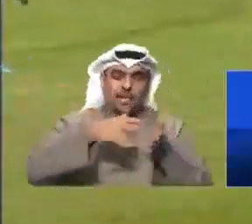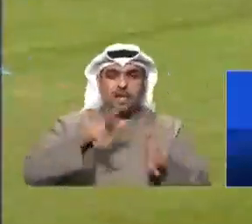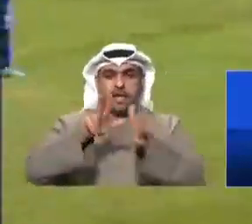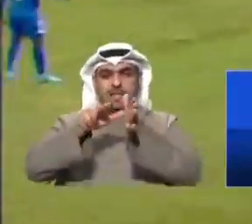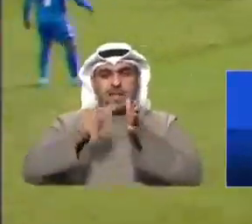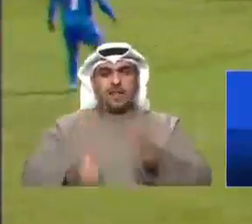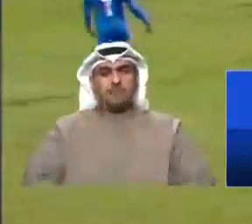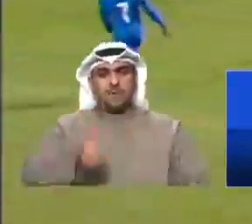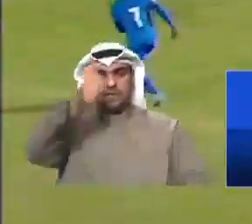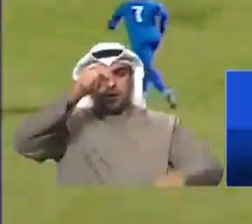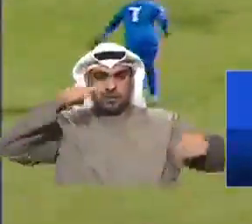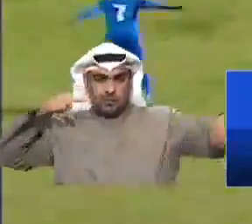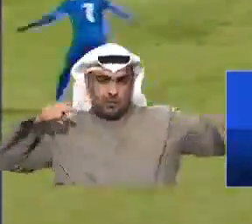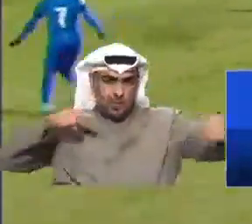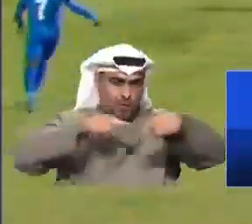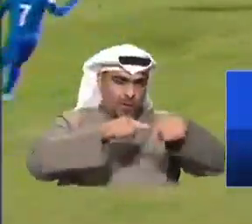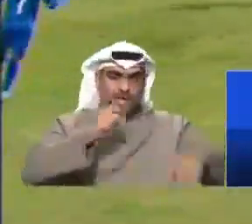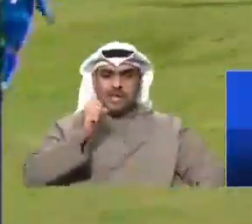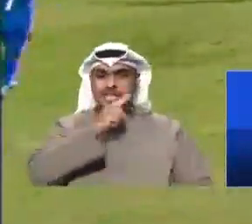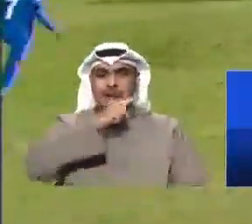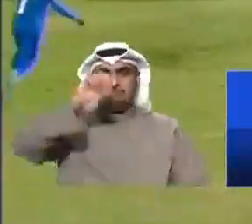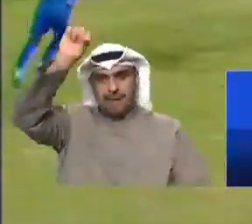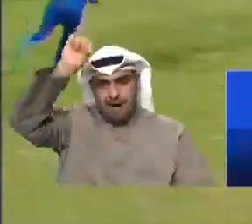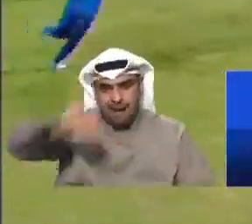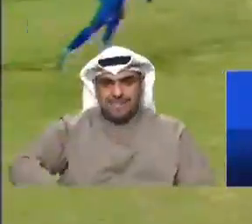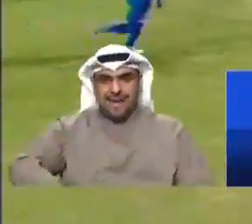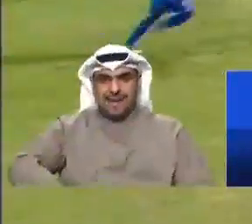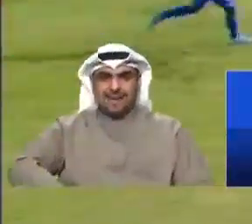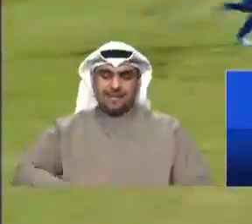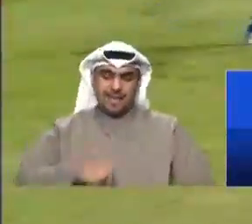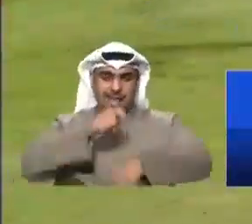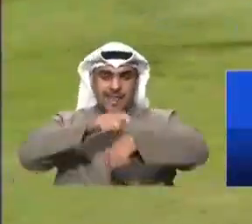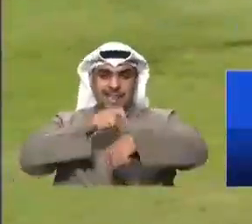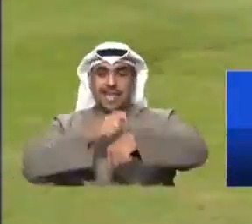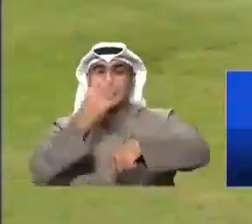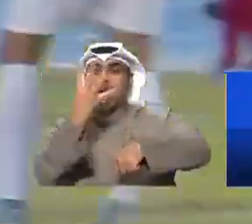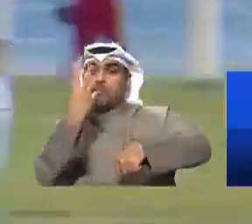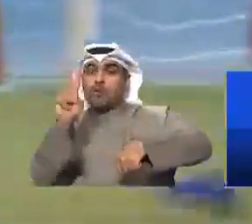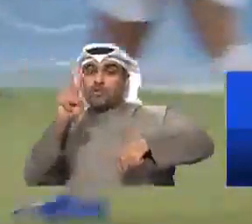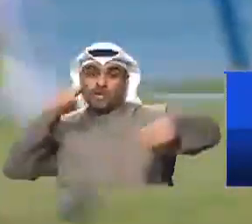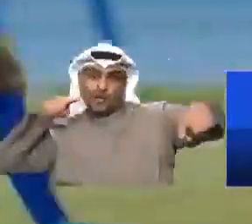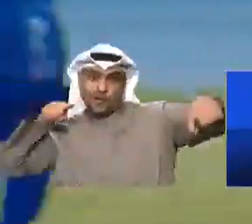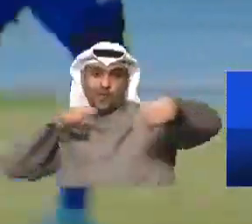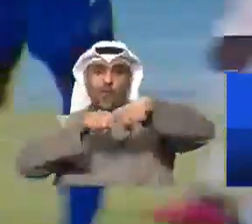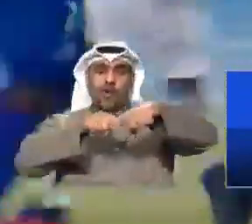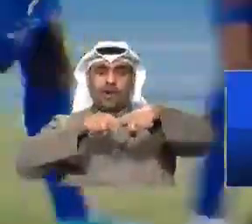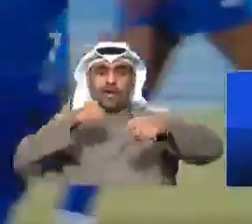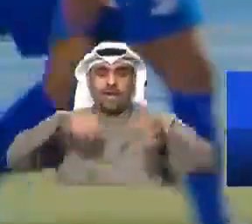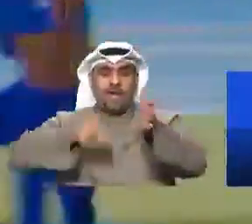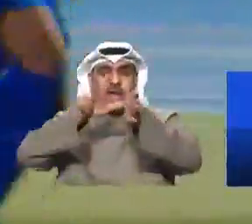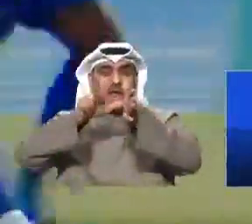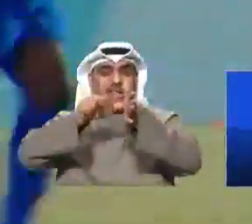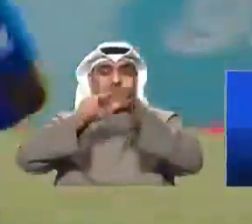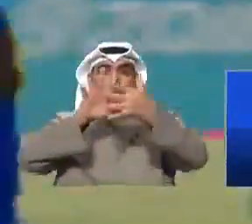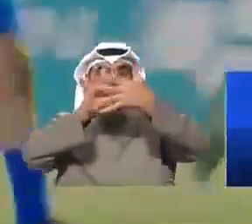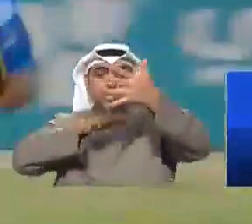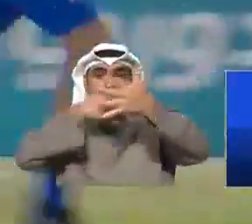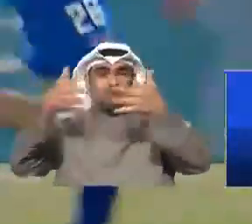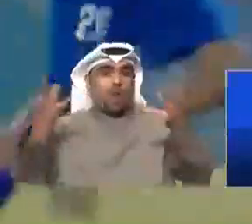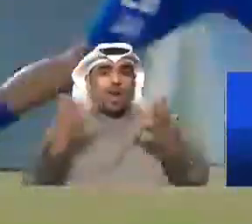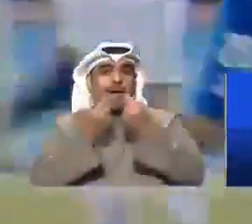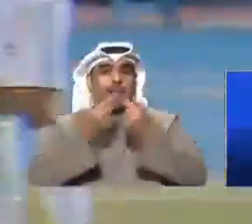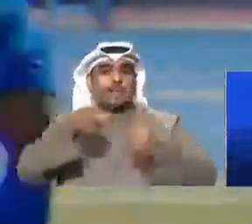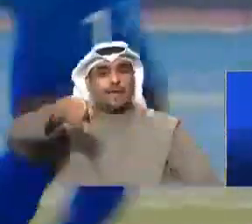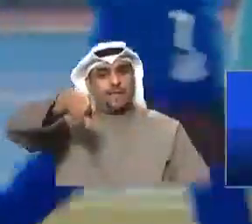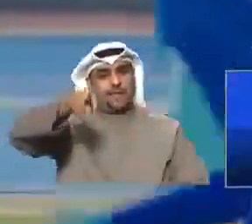اللقاء الوحيد في الدقيقة 24 من زمن اللقاء، وبفوزه رفع التضامن الرصيد ل 12 نقطة متقدما